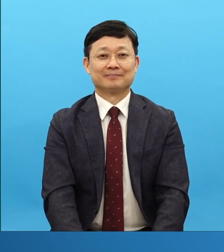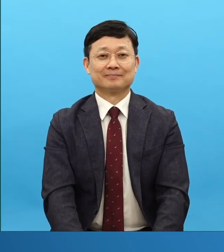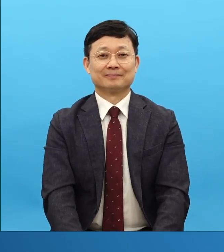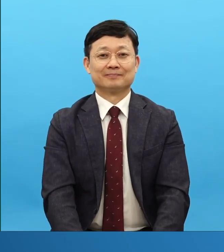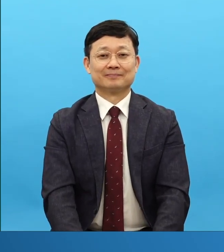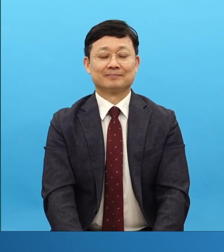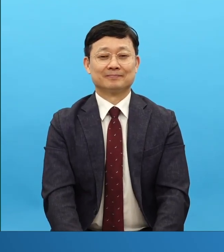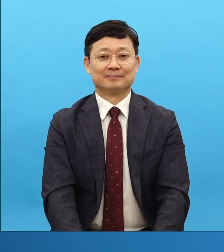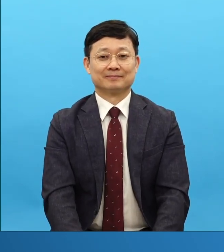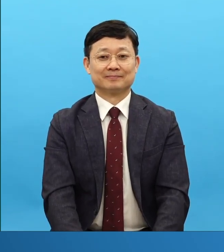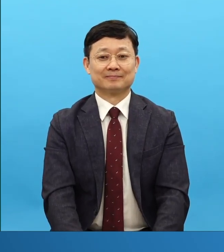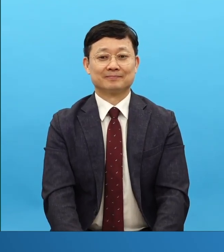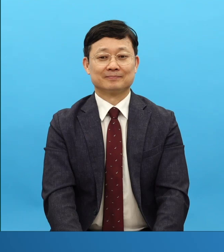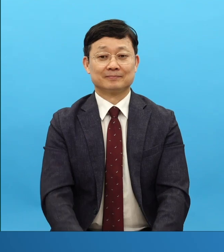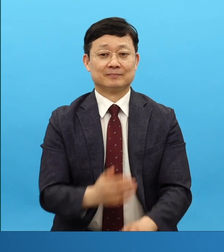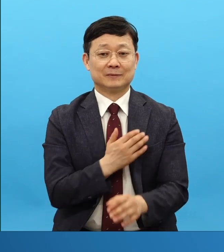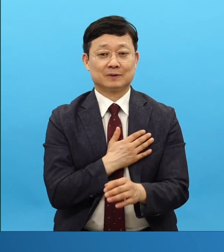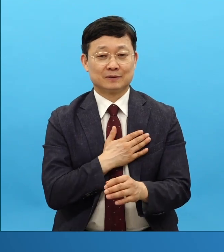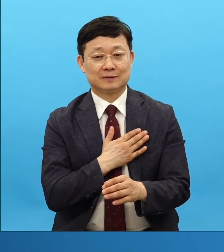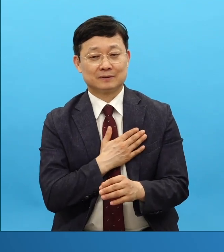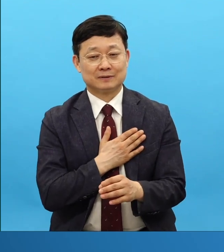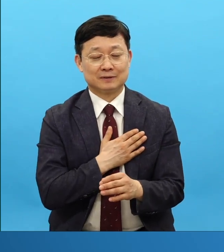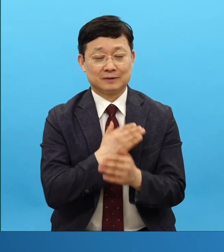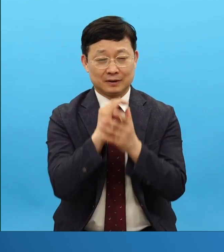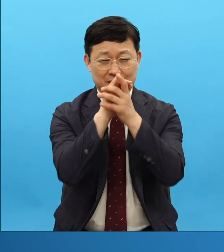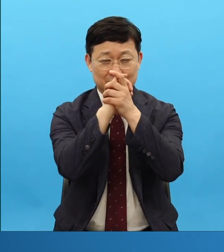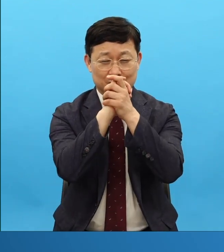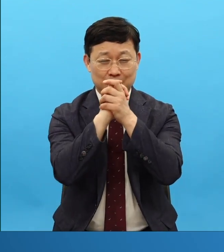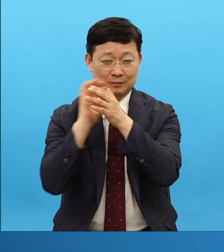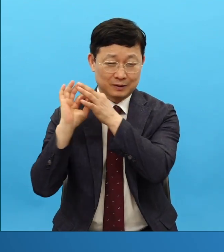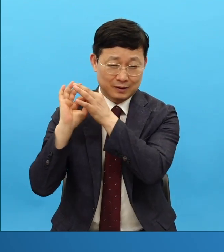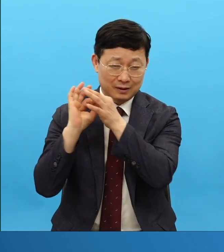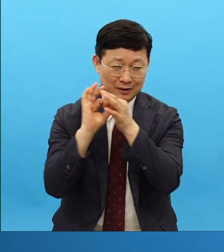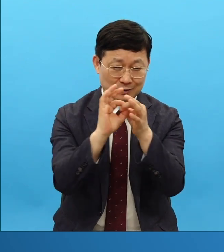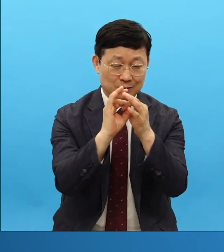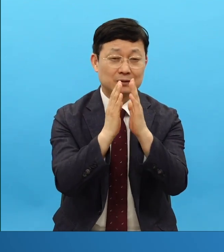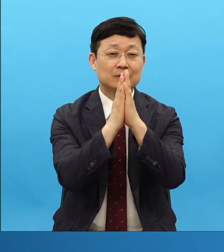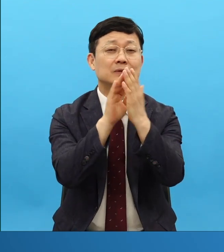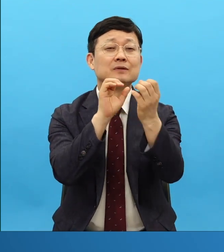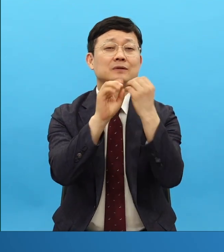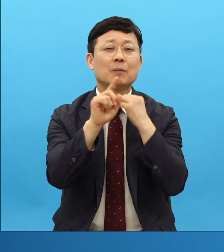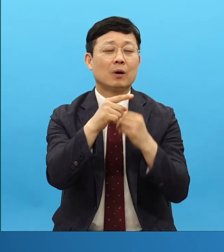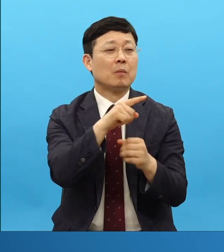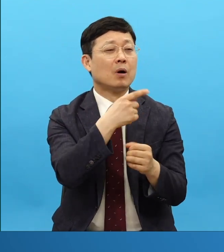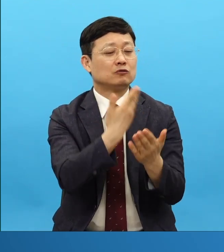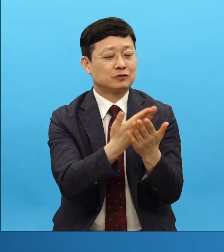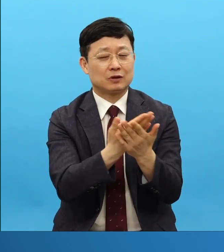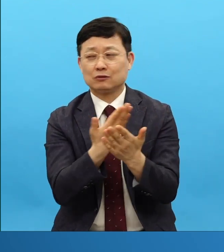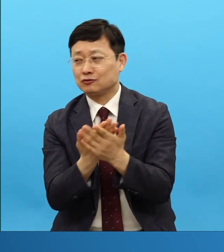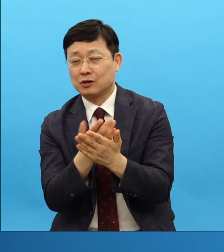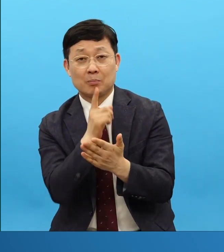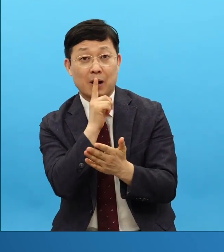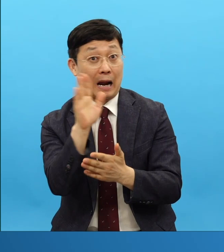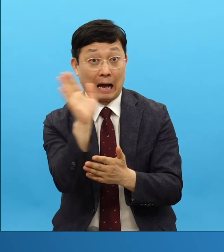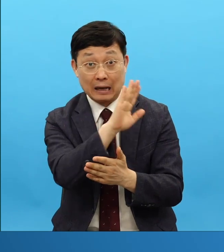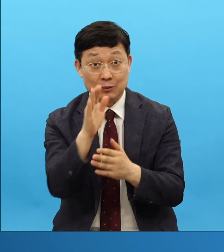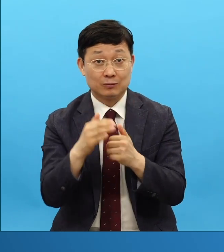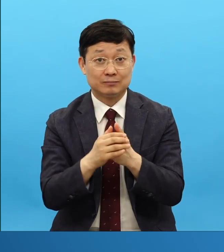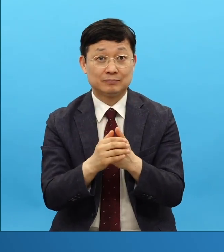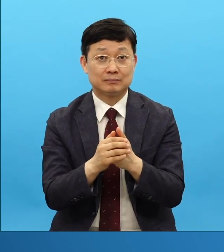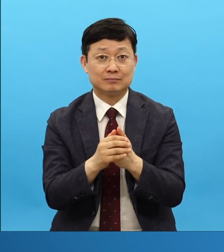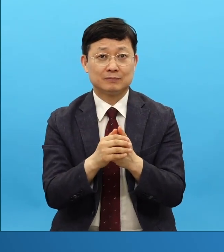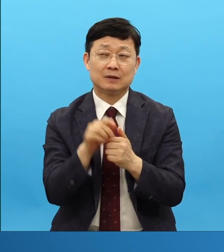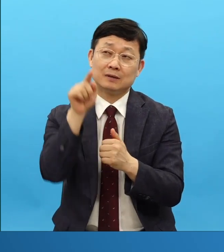저는 이렇게 쭉 기도하는 중에 어떤 응답들을 많이 누리나 하면은 이것 달라 저것 달라가 아니고요. 그냥